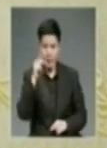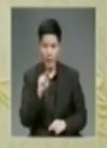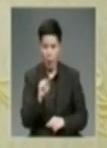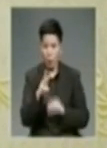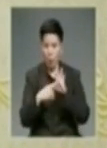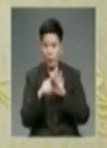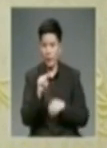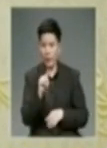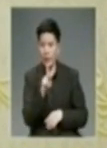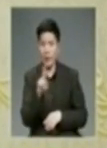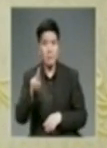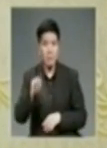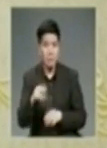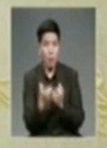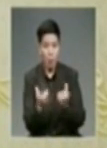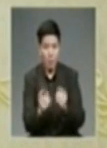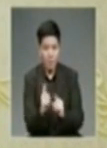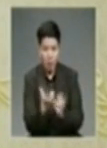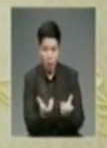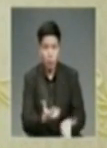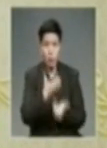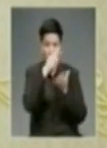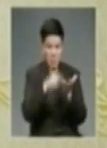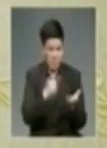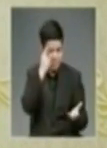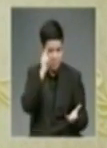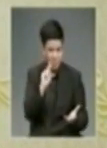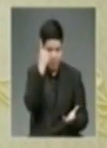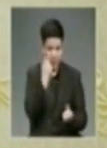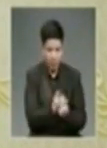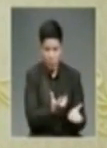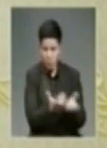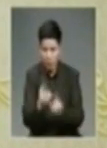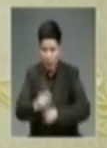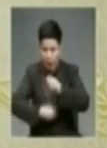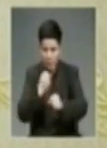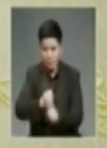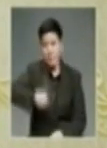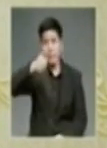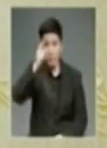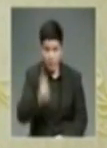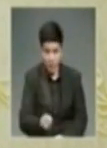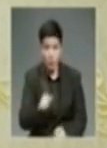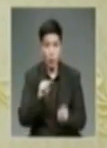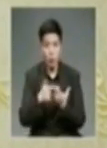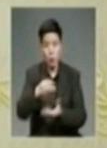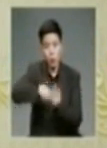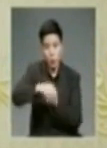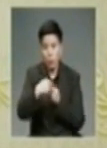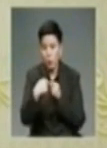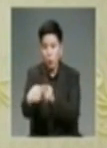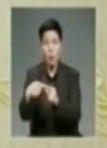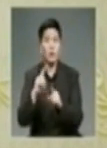ราคาสูงขึ้นในการส่งออกนะหรือนำสู่การผลิตค้าขายต่อในธุรกิจต่อเนื่องก็ต